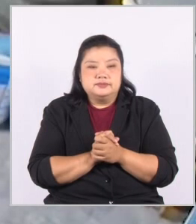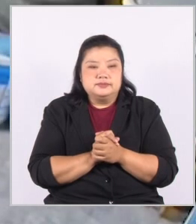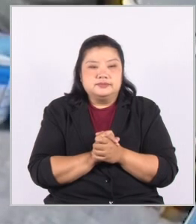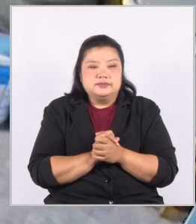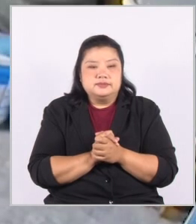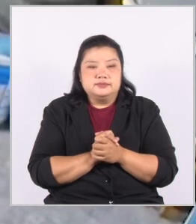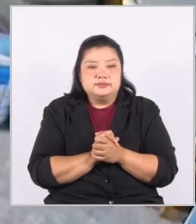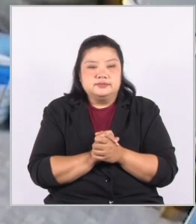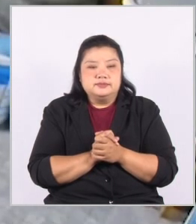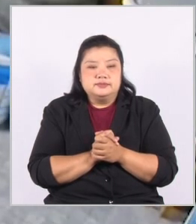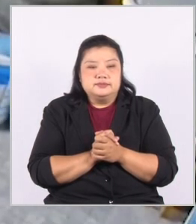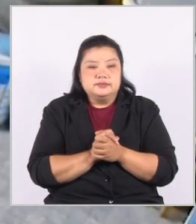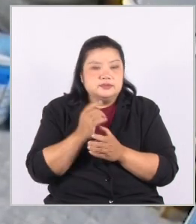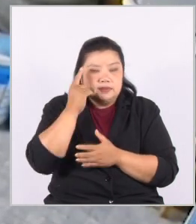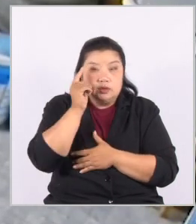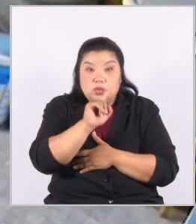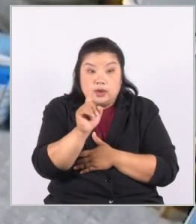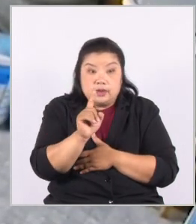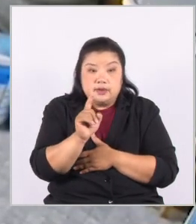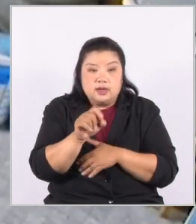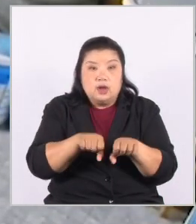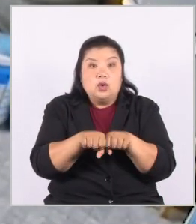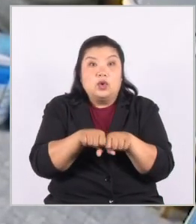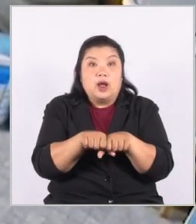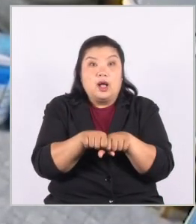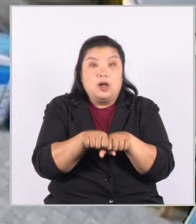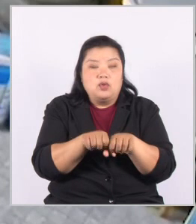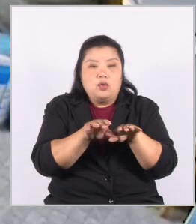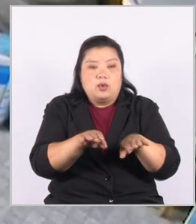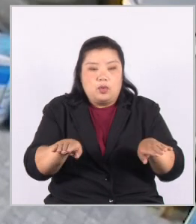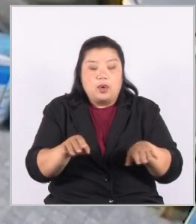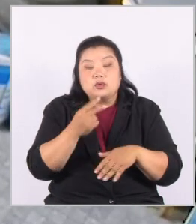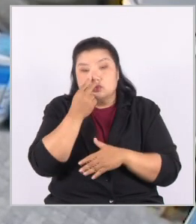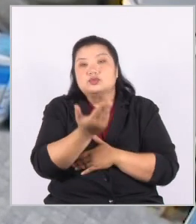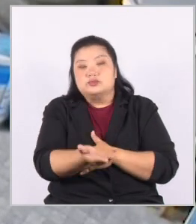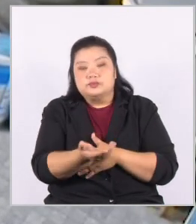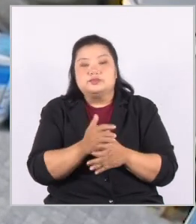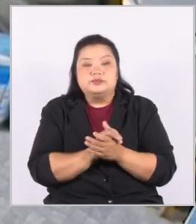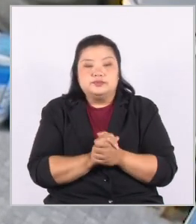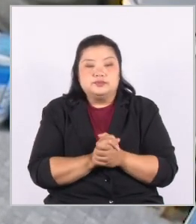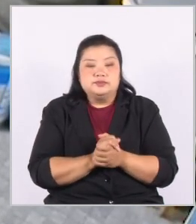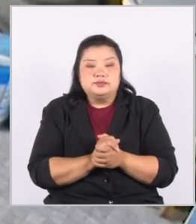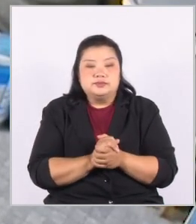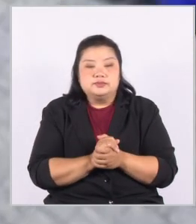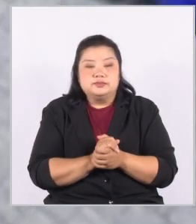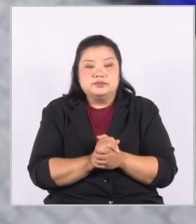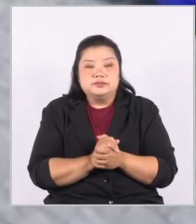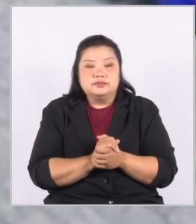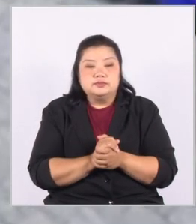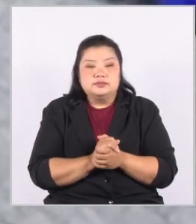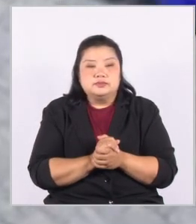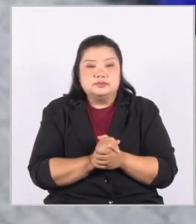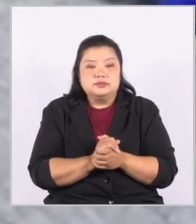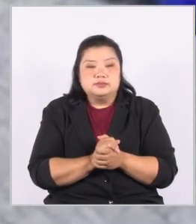ย่องไปตรงที่เขาวางรองเท้าอยู่เดี๋ยวดูนะมองซ้ายมองขวาดมรองเท้า